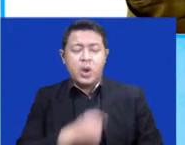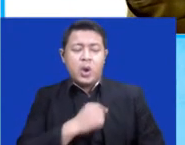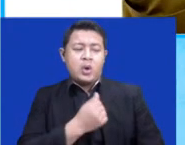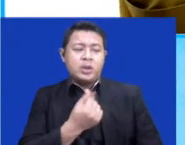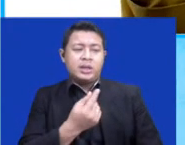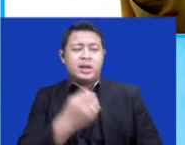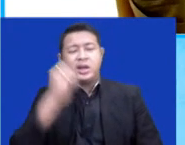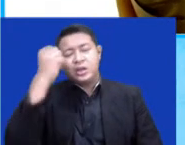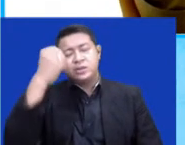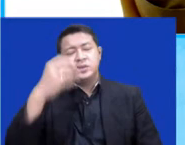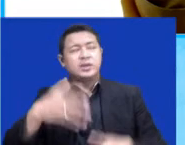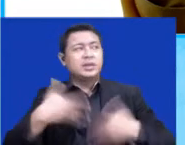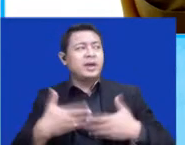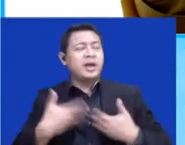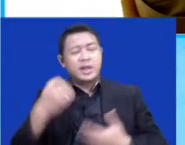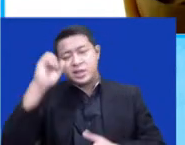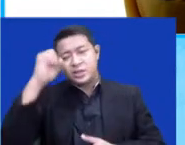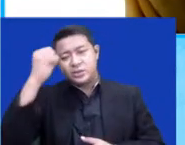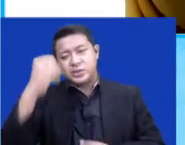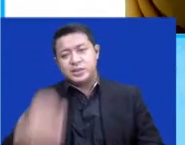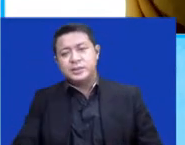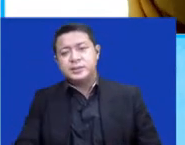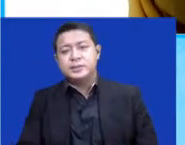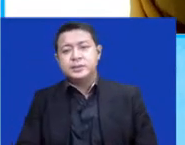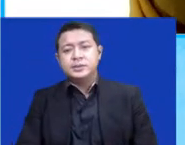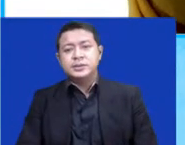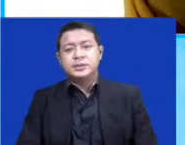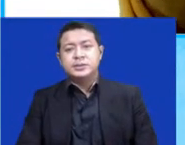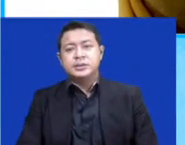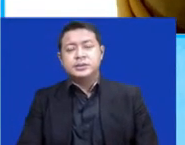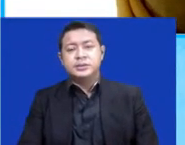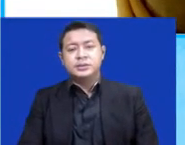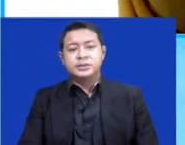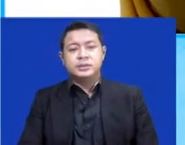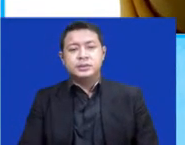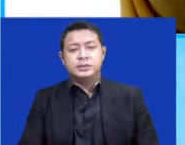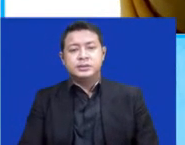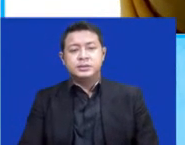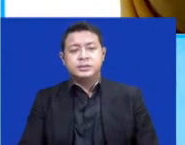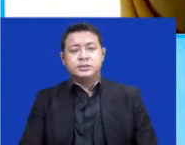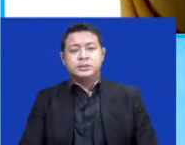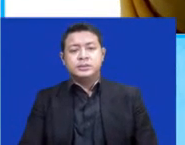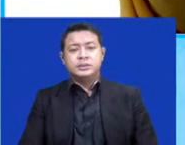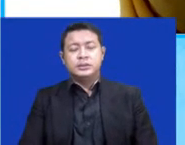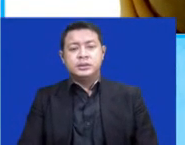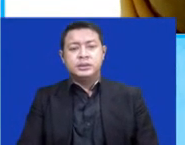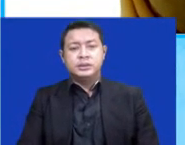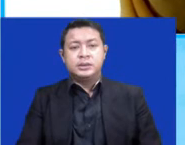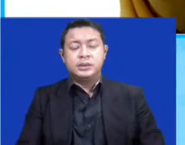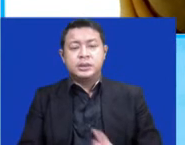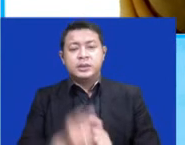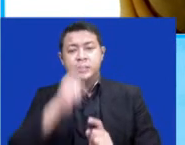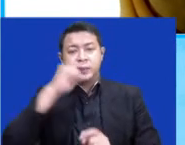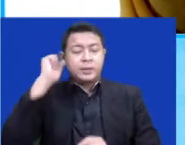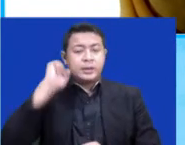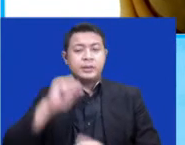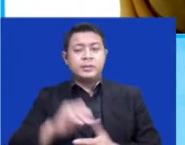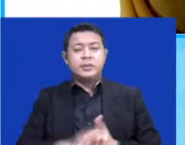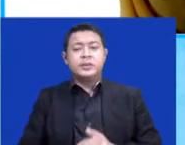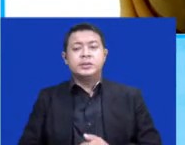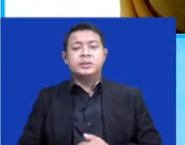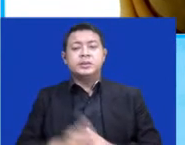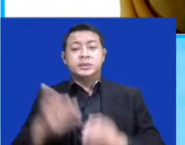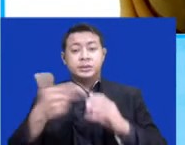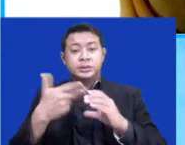kita harus harus bisa mengelola stres tadi. Betul, ketemu dengan ibu bapak semua di fitur Zoom sini aja saya sudah bahagia